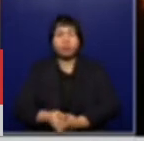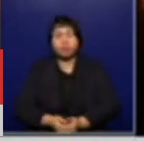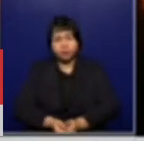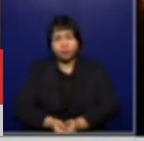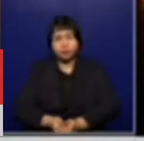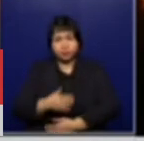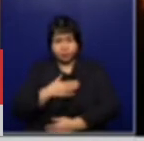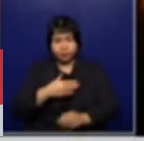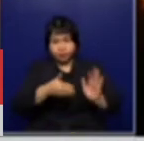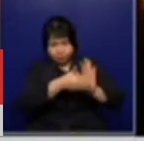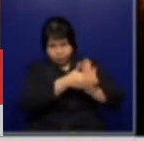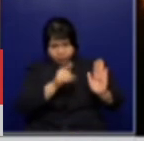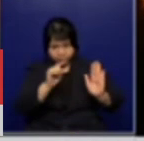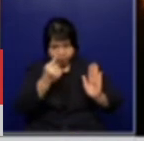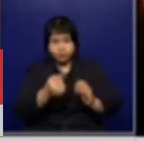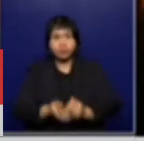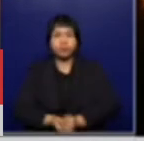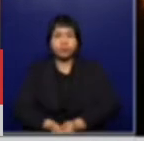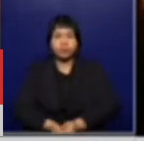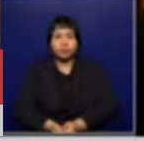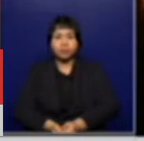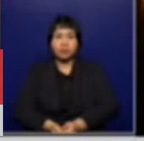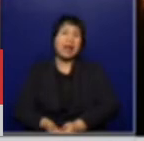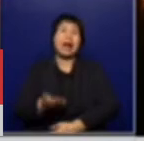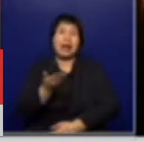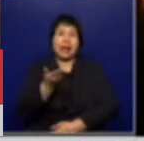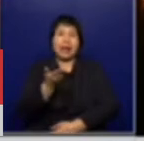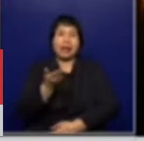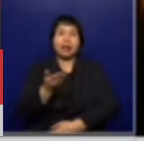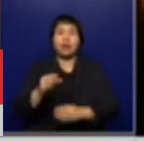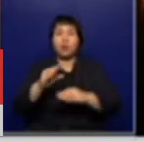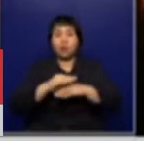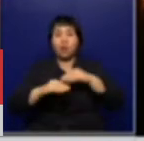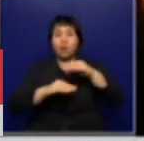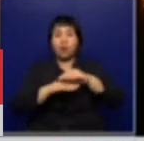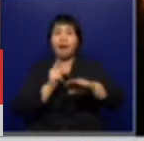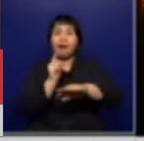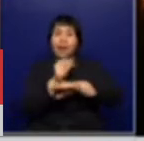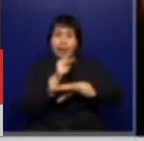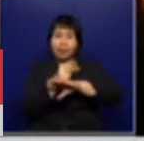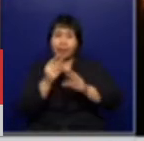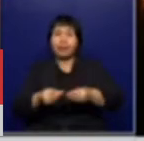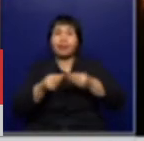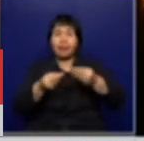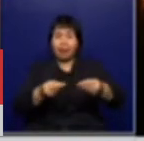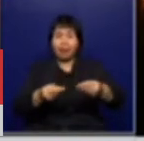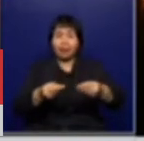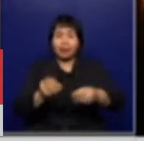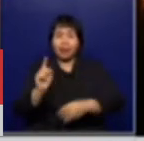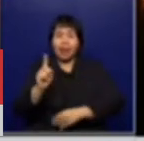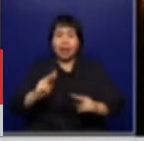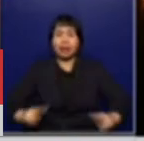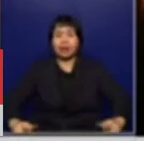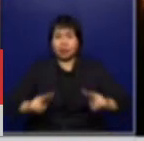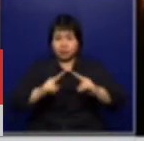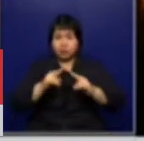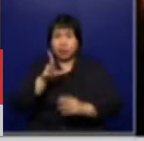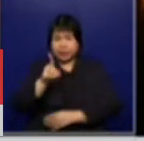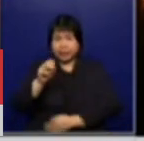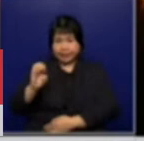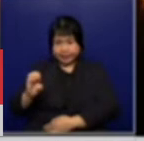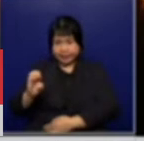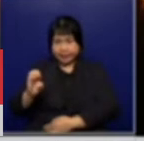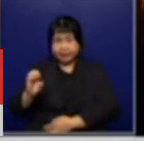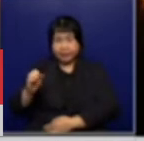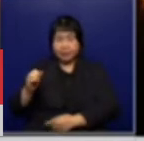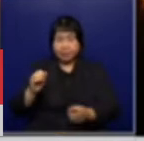ขอสไลด์ต่อไปนะคะอีกหนึ่งโครงการค่ะโครงการเน็ตประชารัฐโดยกระทรวงดีค่ะได้ว่าจ้าง